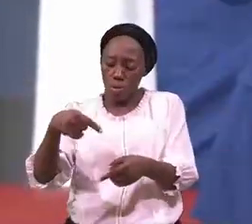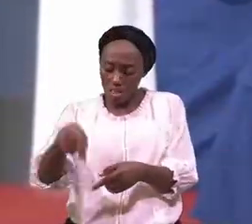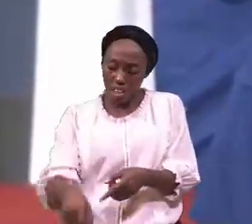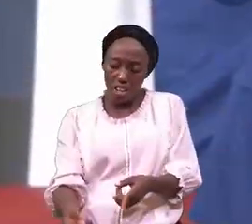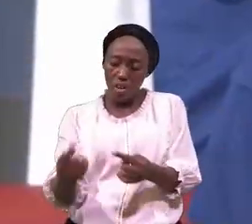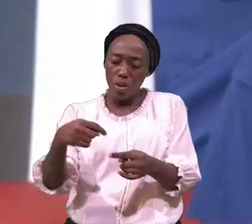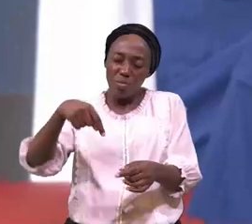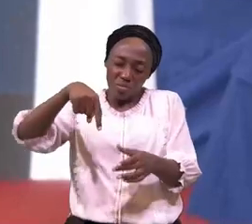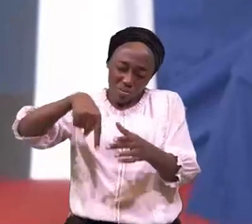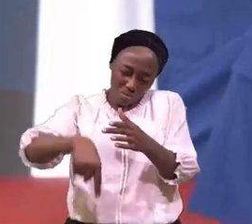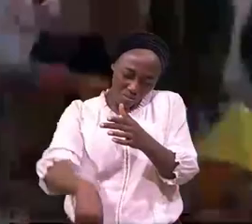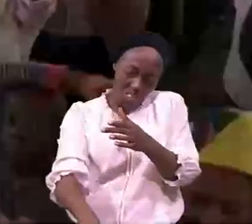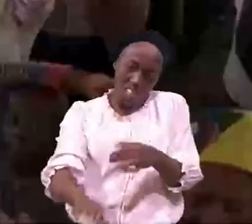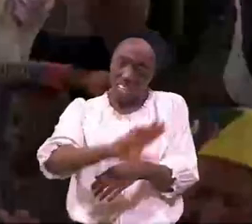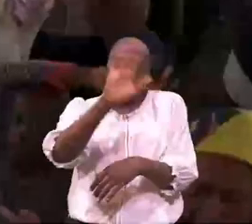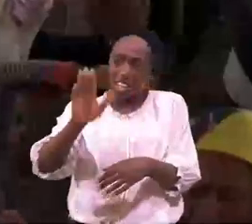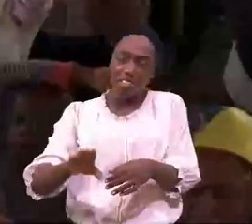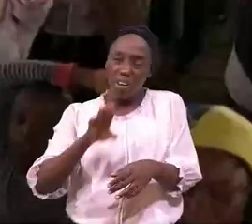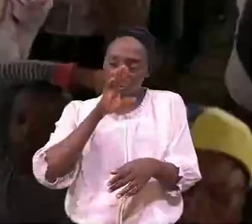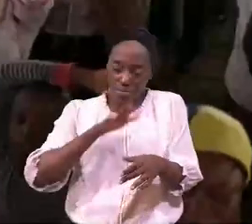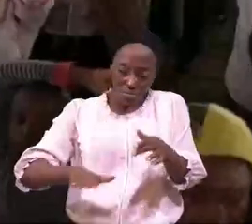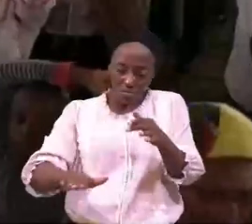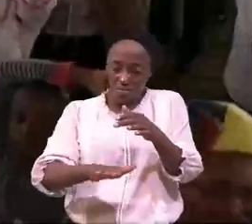Va plus haut et tu ne descendras plus.